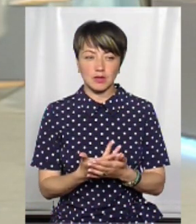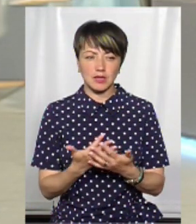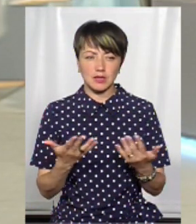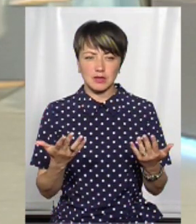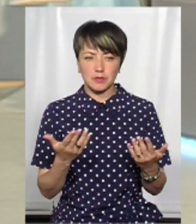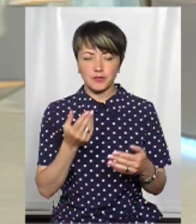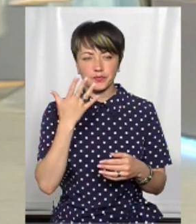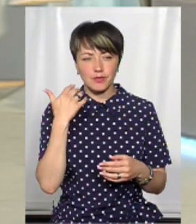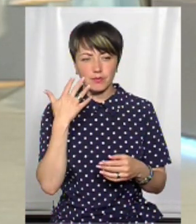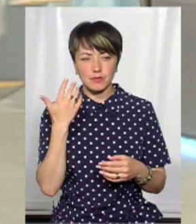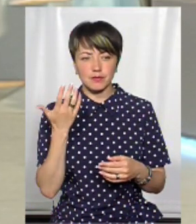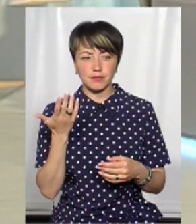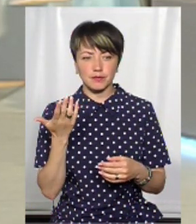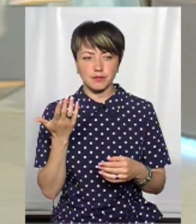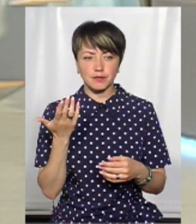да, яблука,